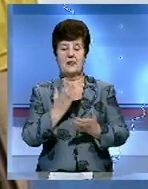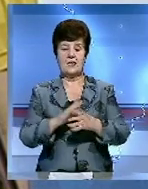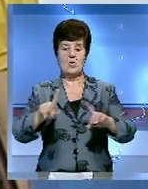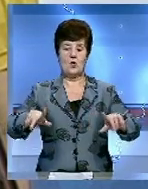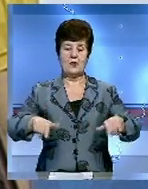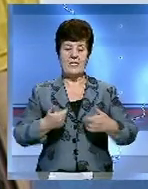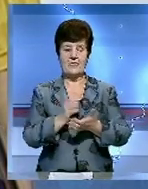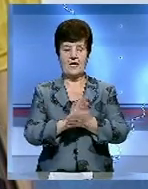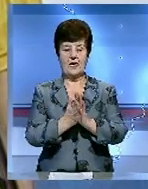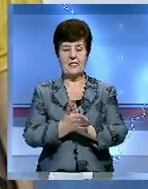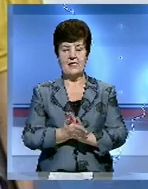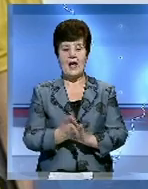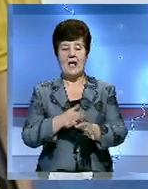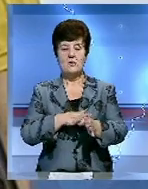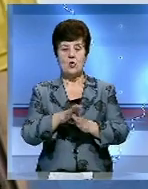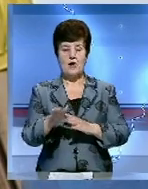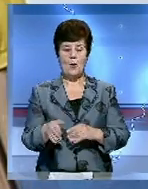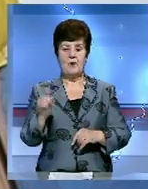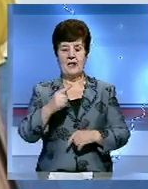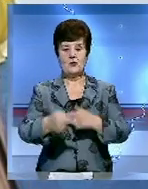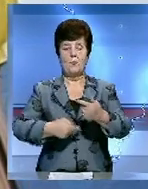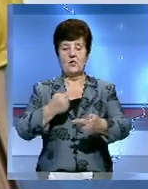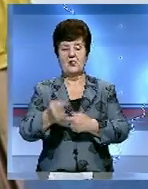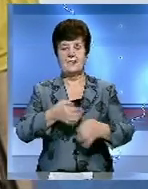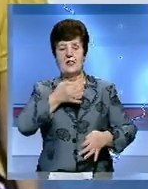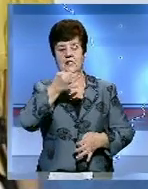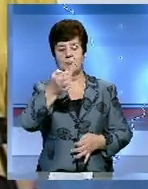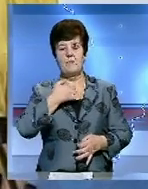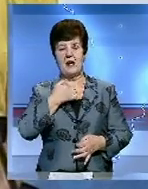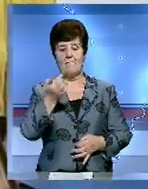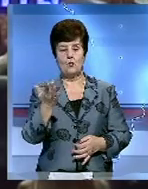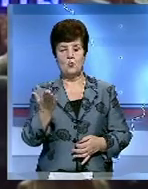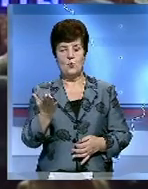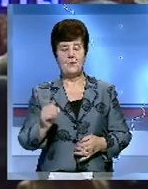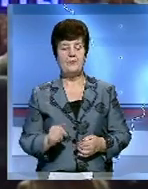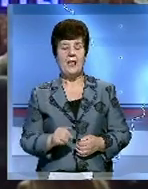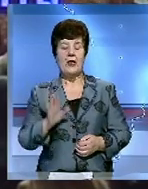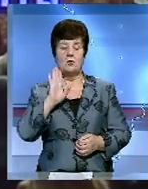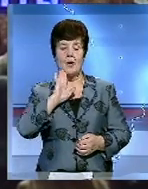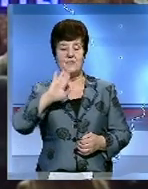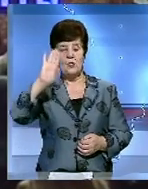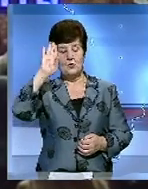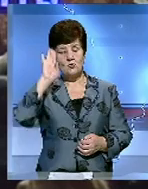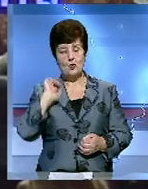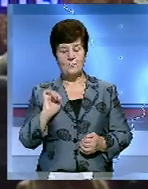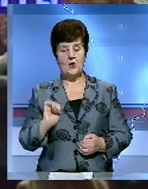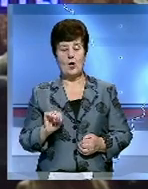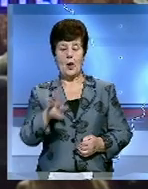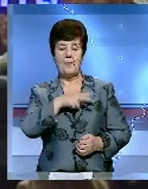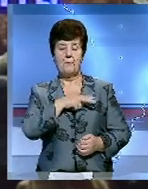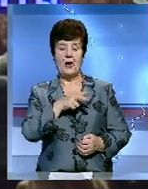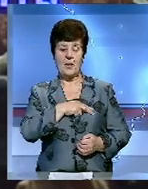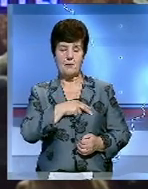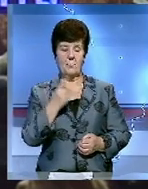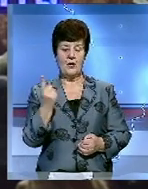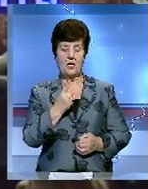condiții rezonabile în procesul de exprimare a votului. Doamnelor și domnilor, premiul ONU în